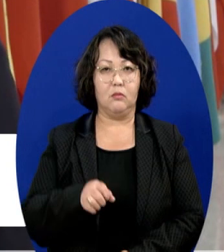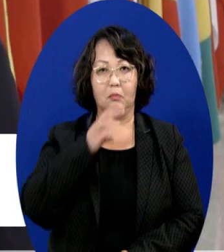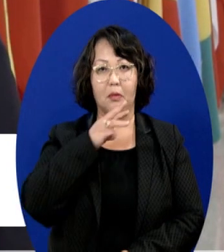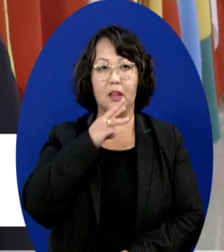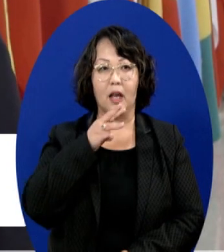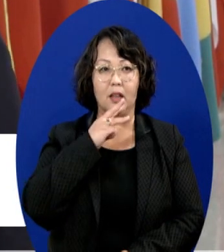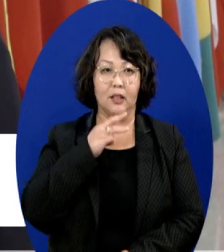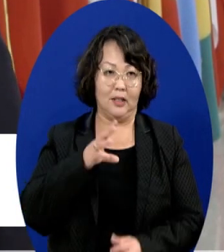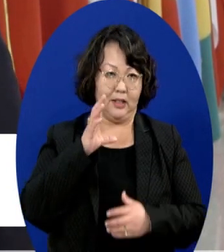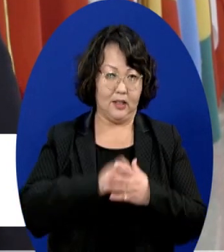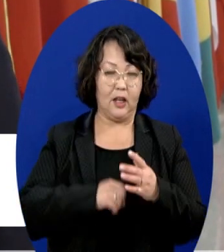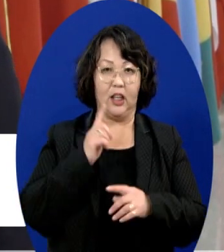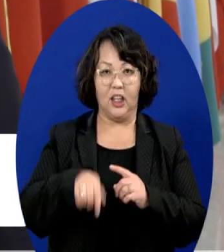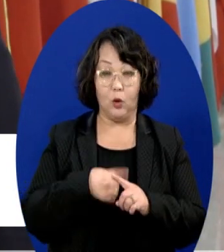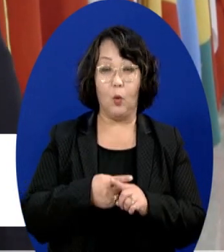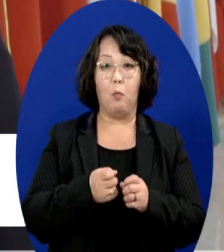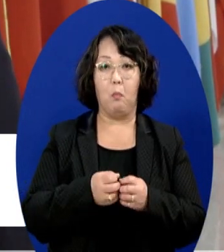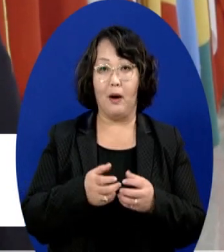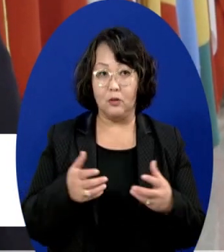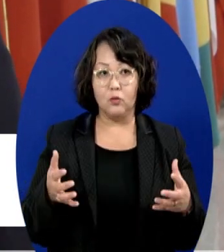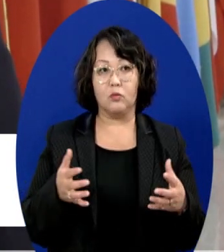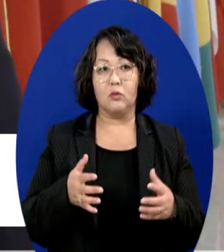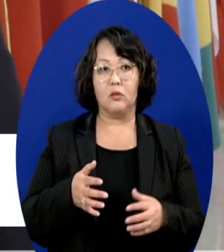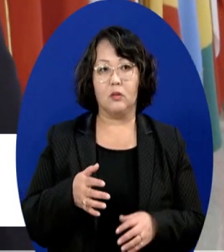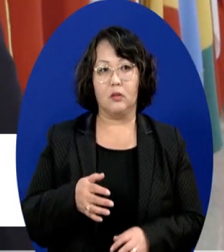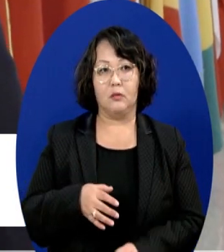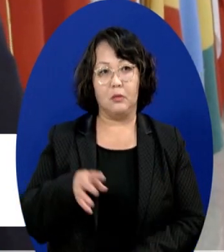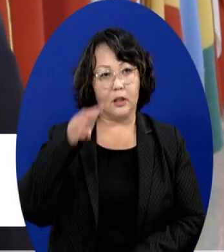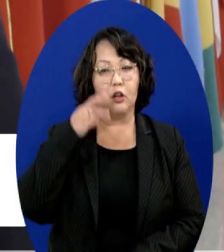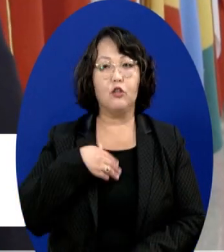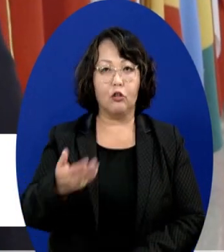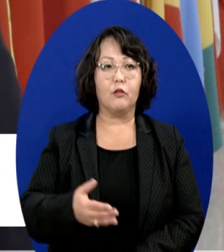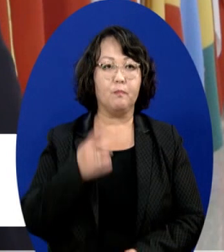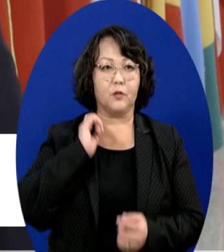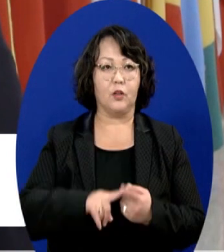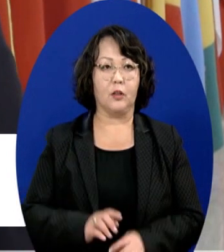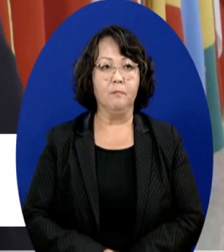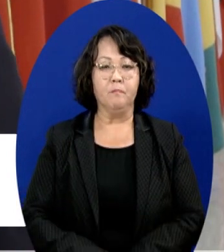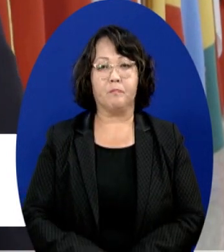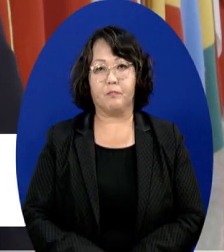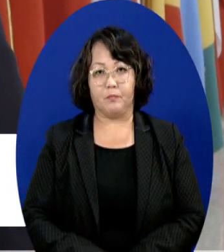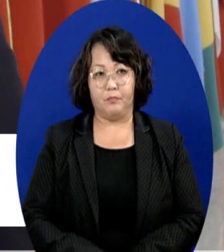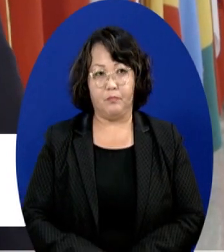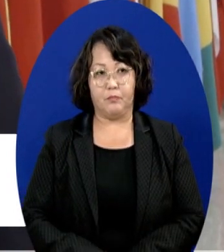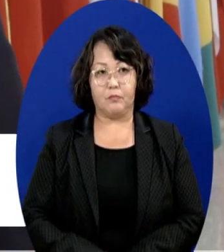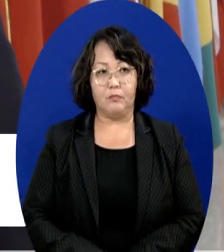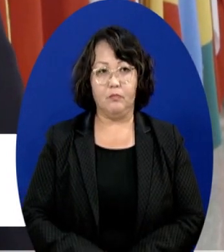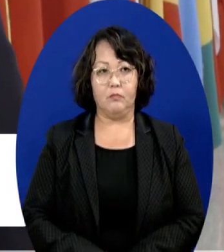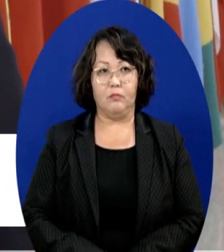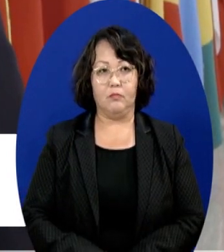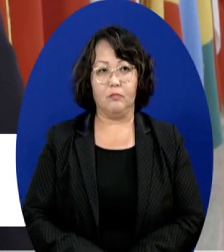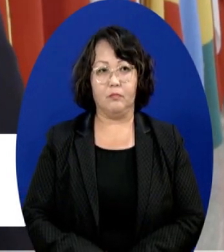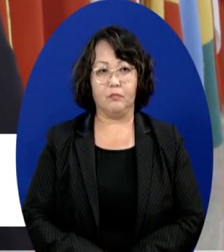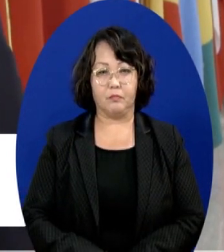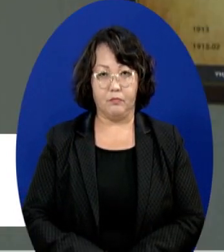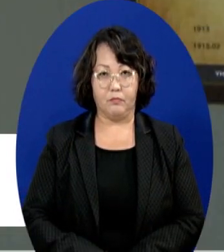мэдээллийн сангийн улам баяжуулж танин мэдхүүгийн нэмэгдүүлэх ийм гол зорилгыг агуулж байгаа